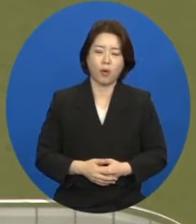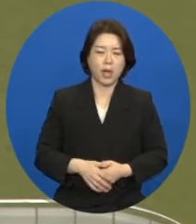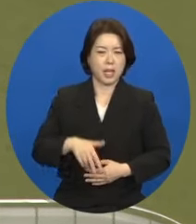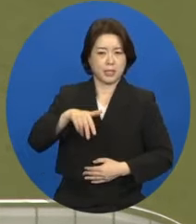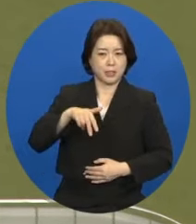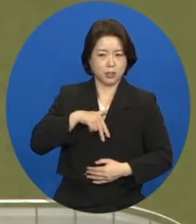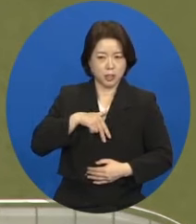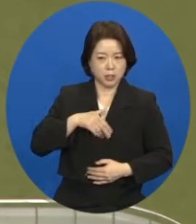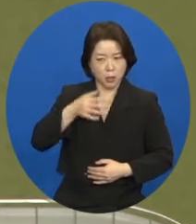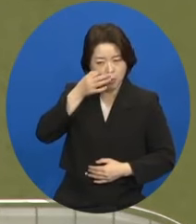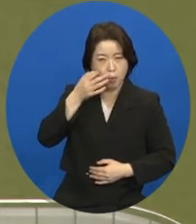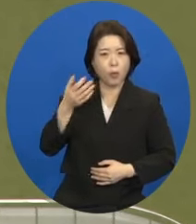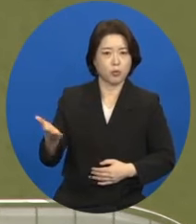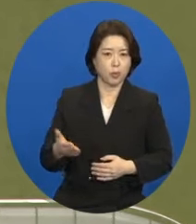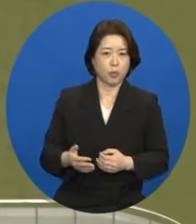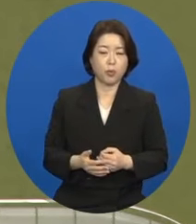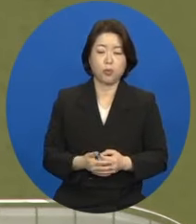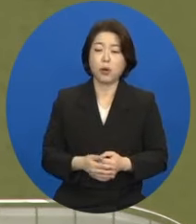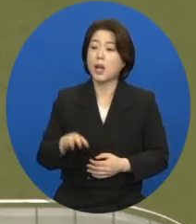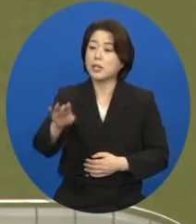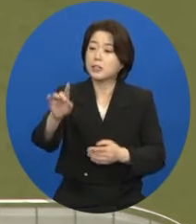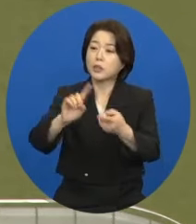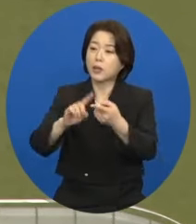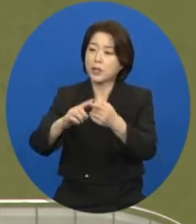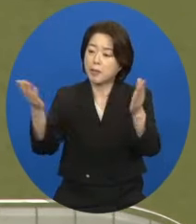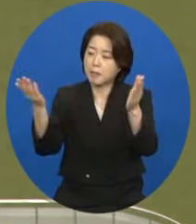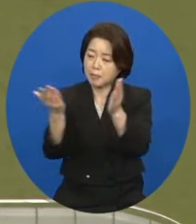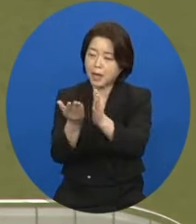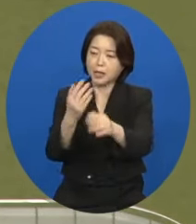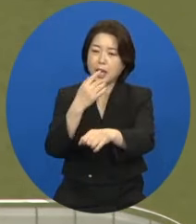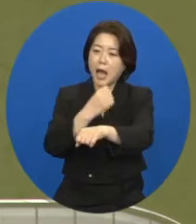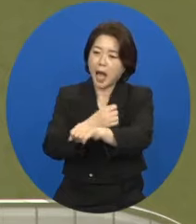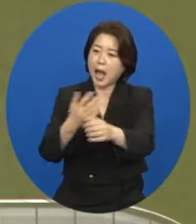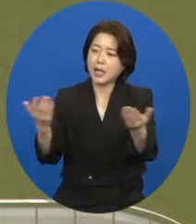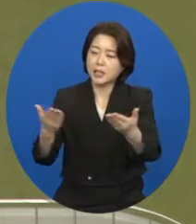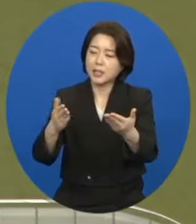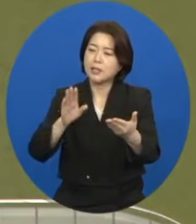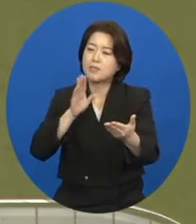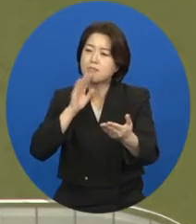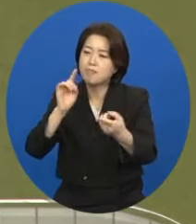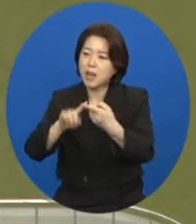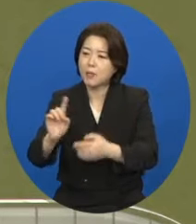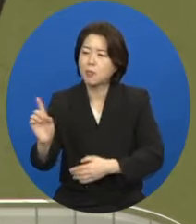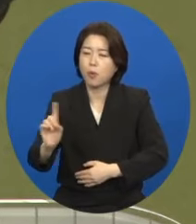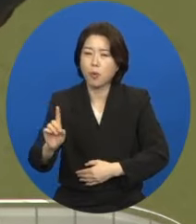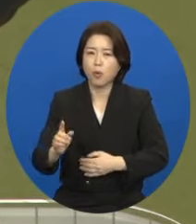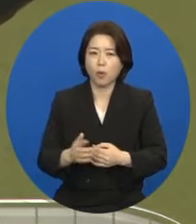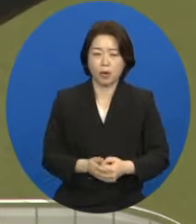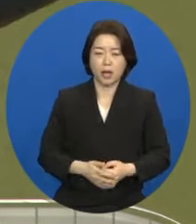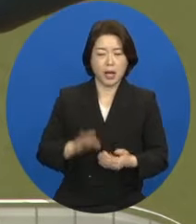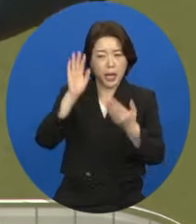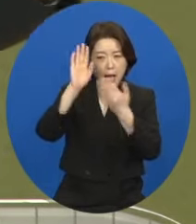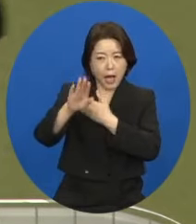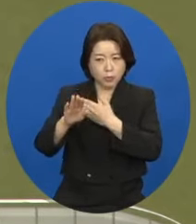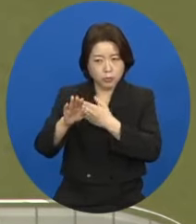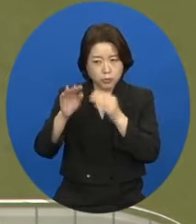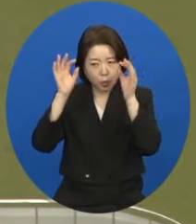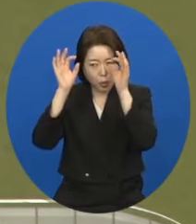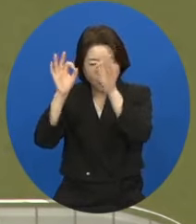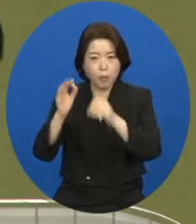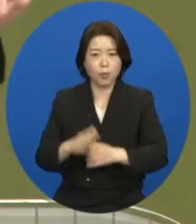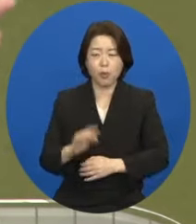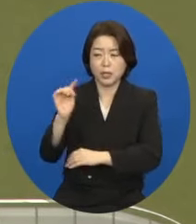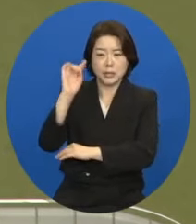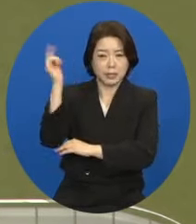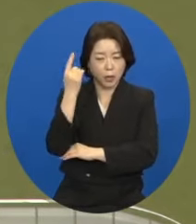정체성을 보여주고 그의 기반에서 마땅해야 될 일이 무엇인지를 말씀을 통해서 미래까지 들여다보면서